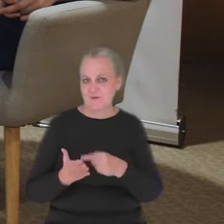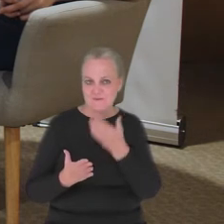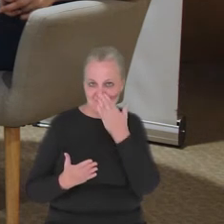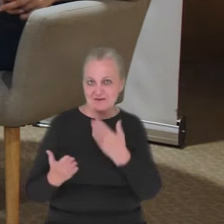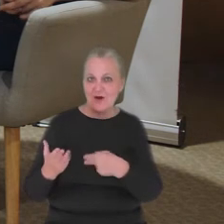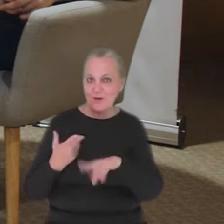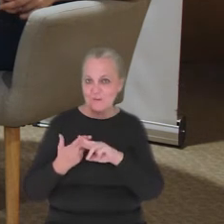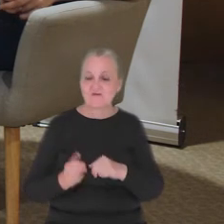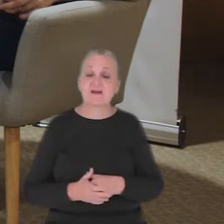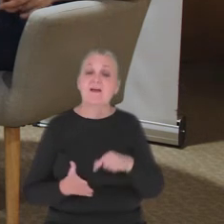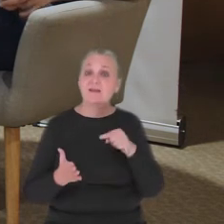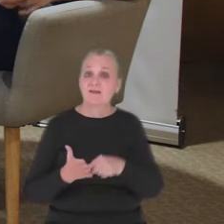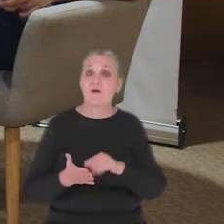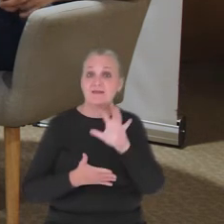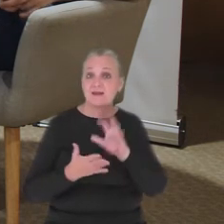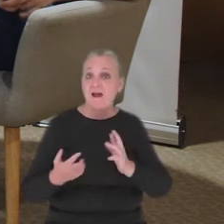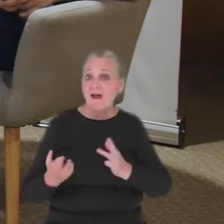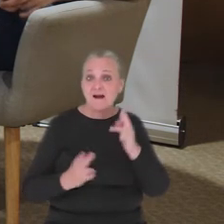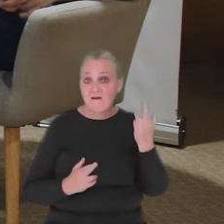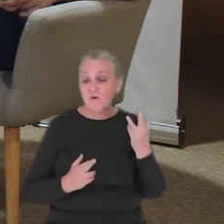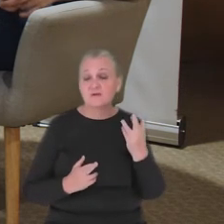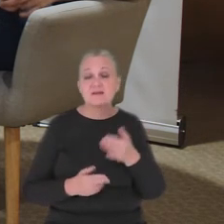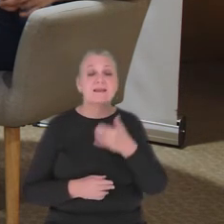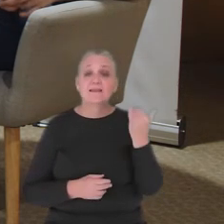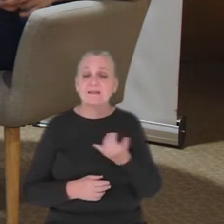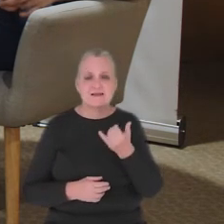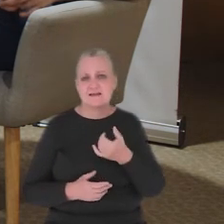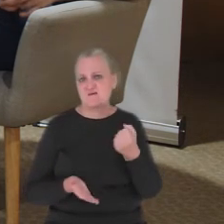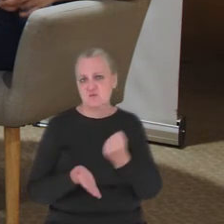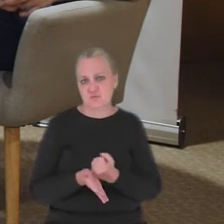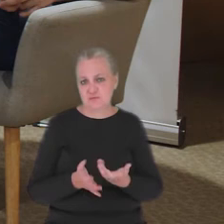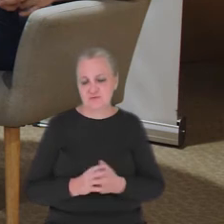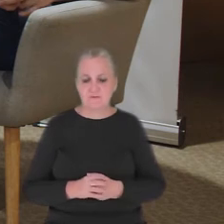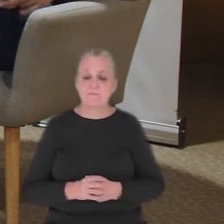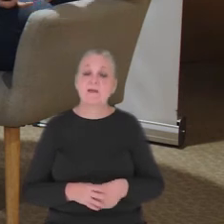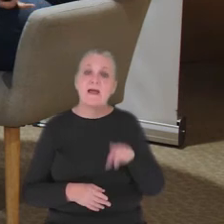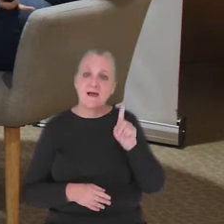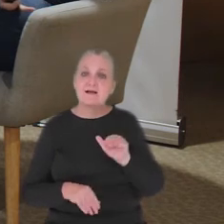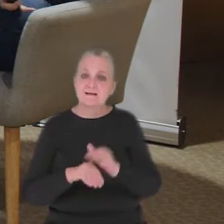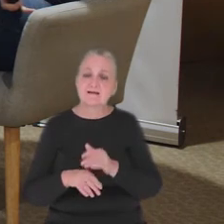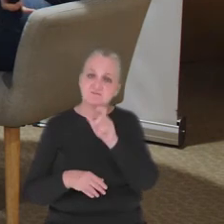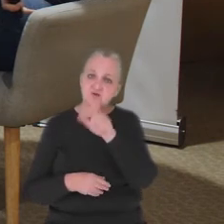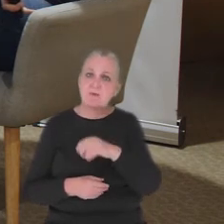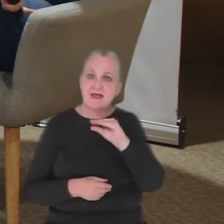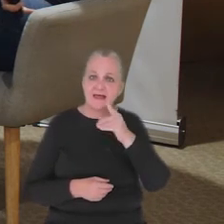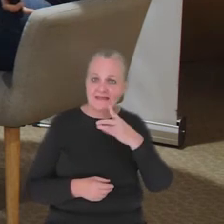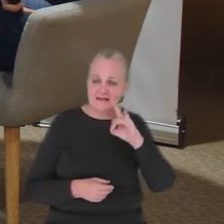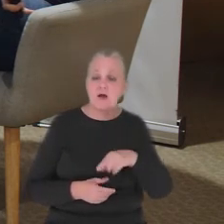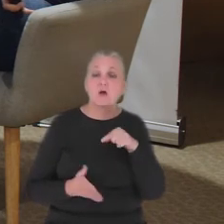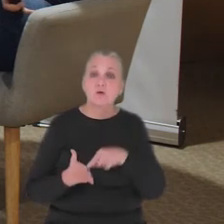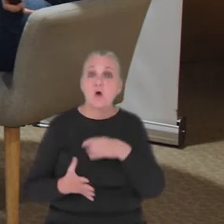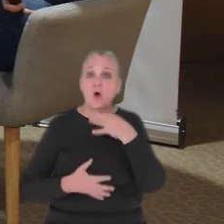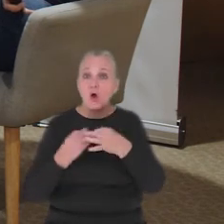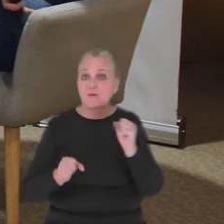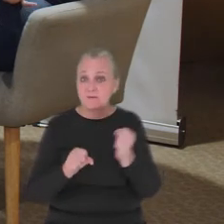Przy czym, no właśnie, treść rewolucyjna nie zawsze jest konieczna może. Ale zgadzam się z tobą, edytor, że jak już mówimy